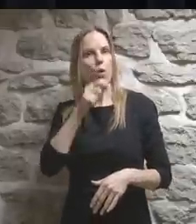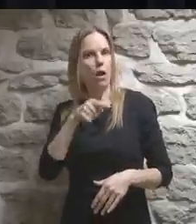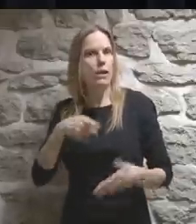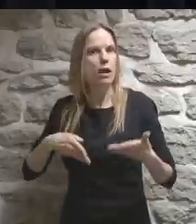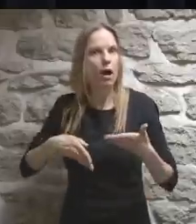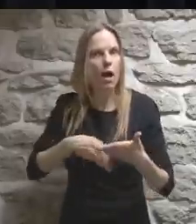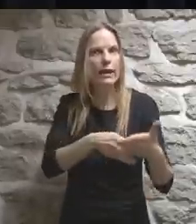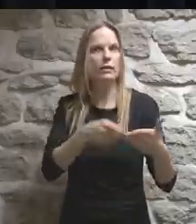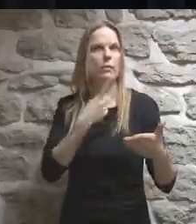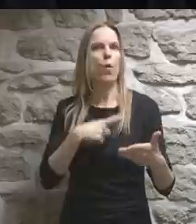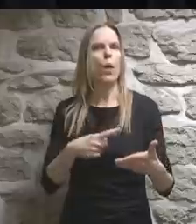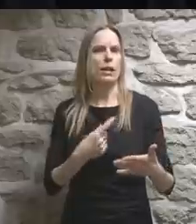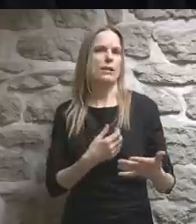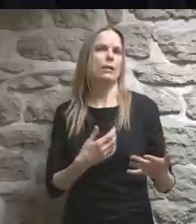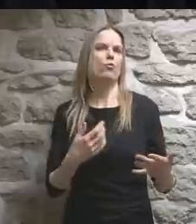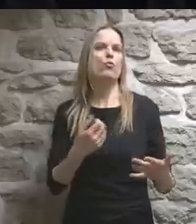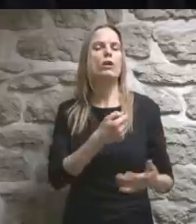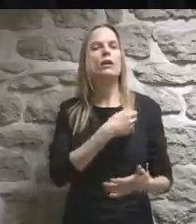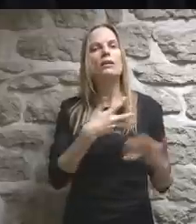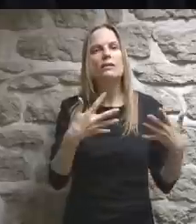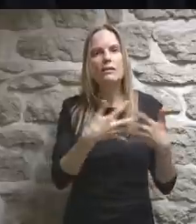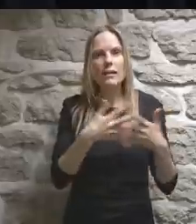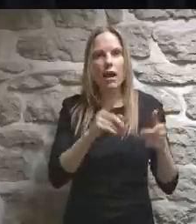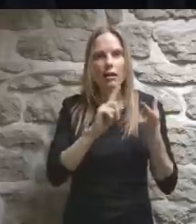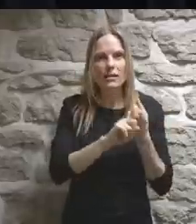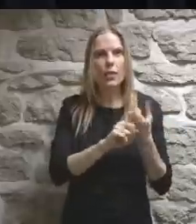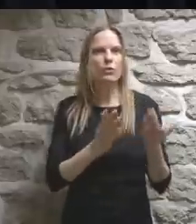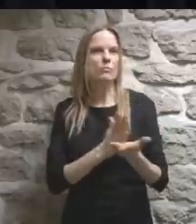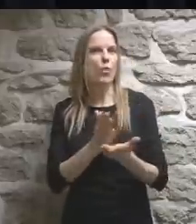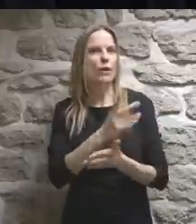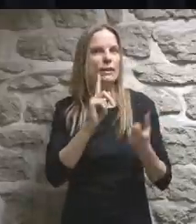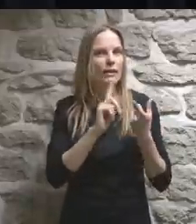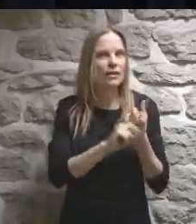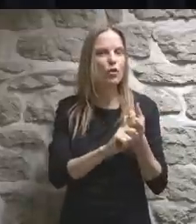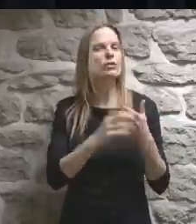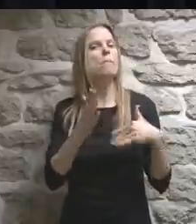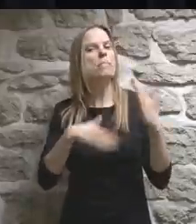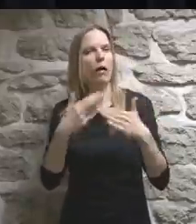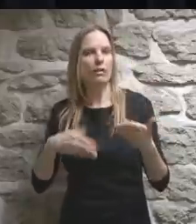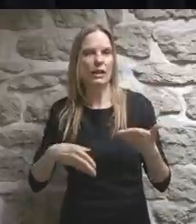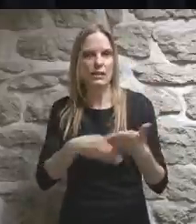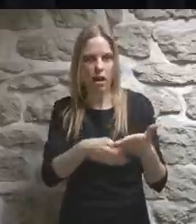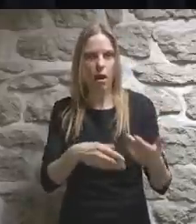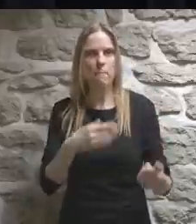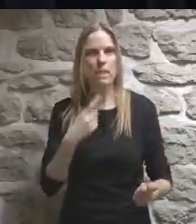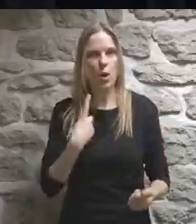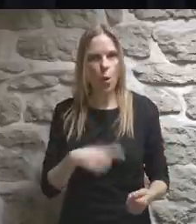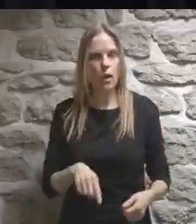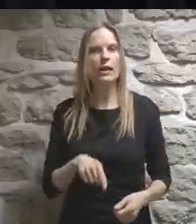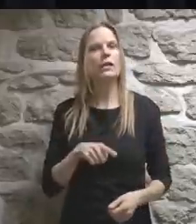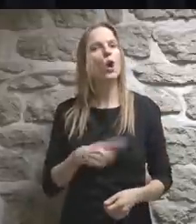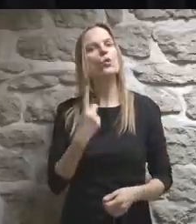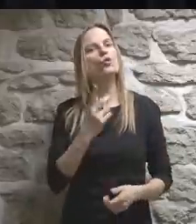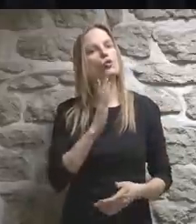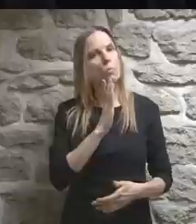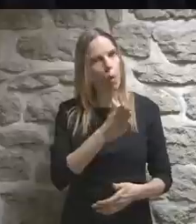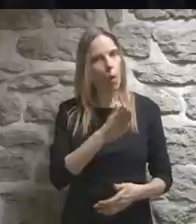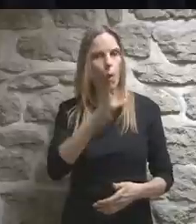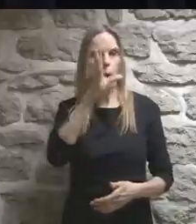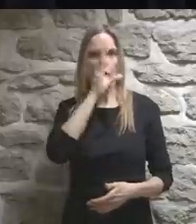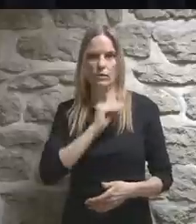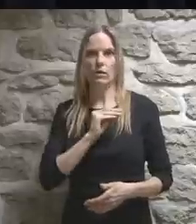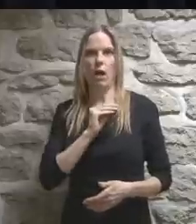siis nii sõjaliselt, poliitiliselt kui ka praktilise abiga. See on üks pool, kuidas